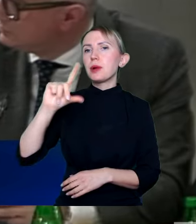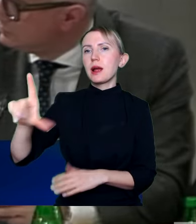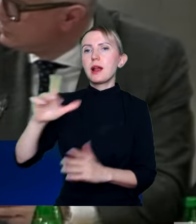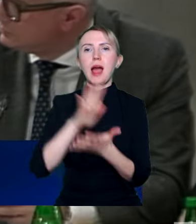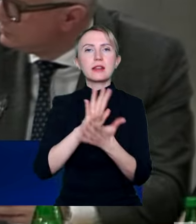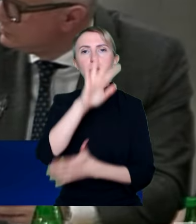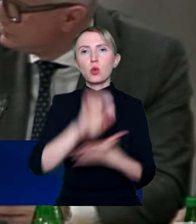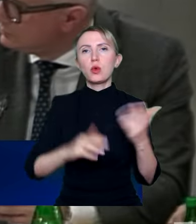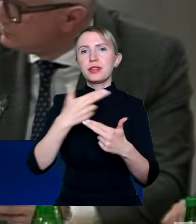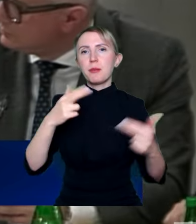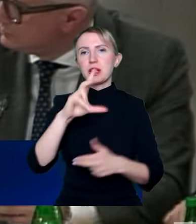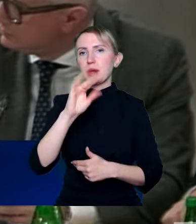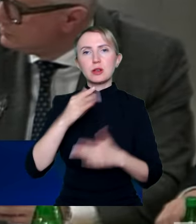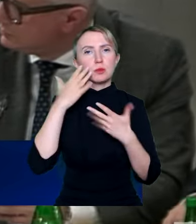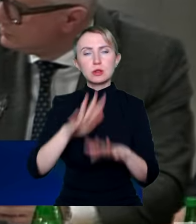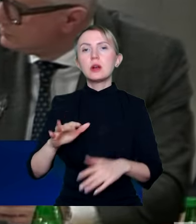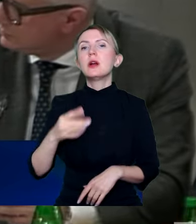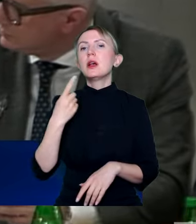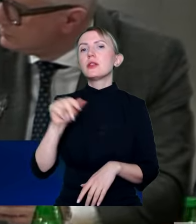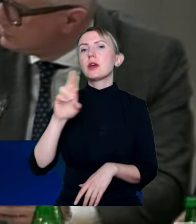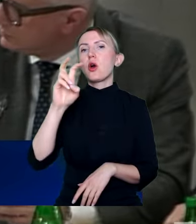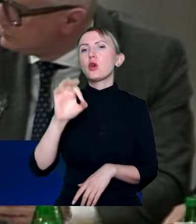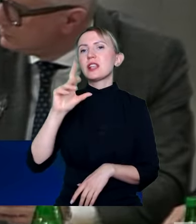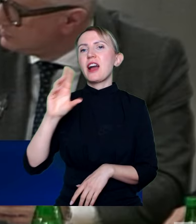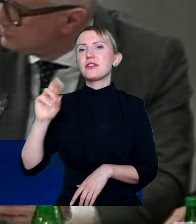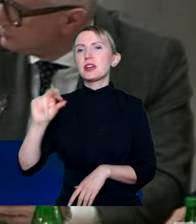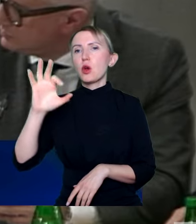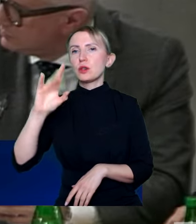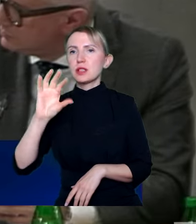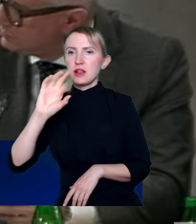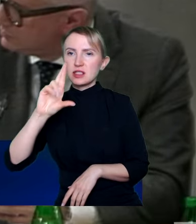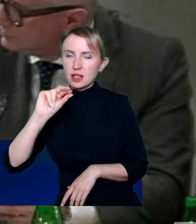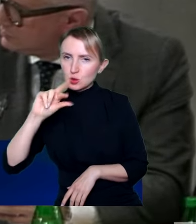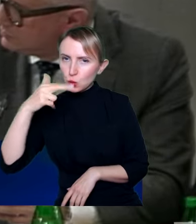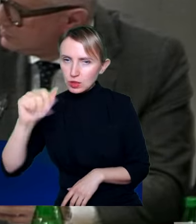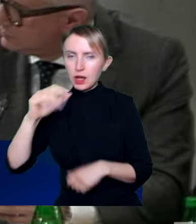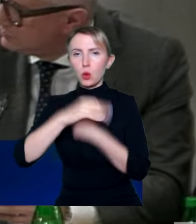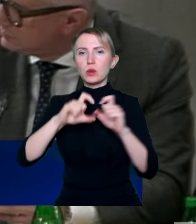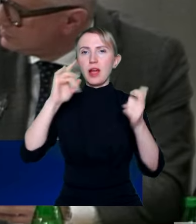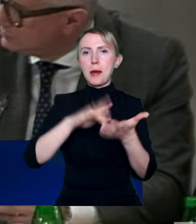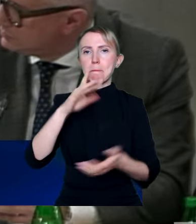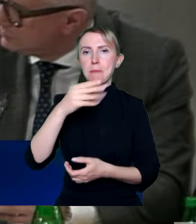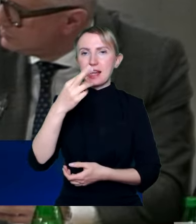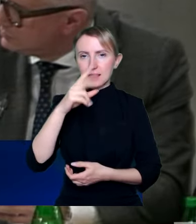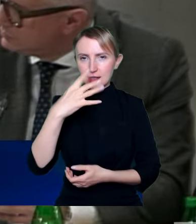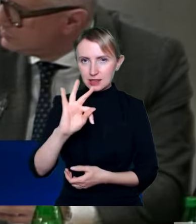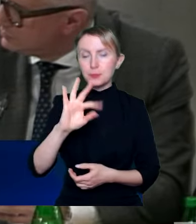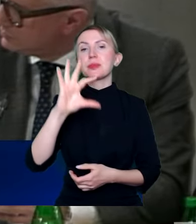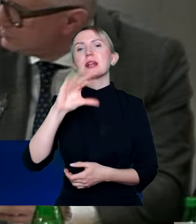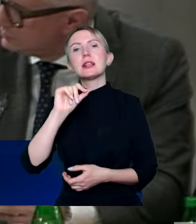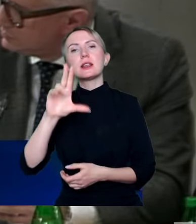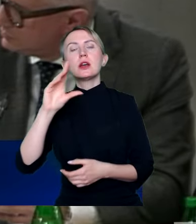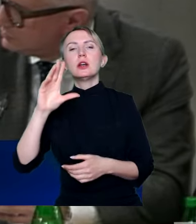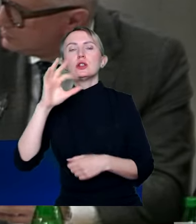temat Pegasusa. Dr José Javier Olivas Osuna, związany z Uniwersytetem w Madrycie oraz LSE, London School of